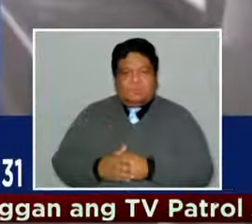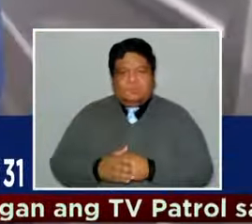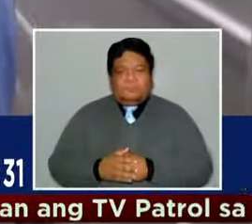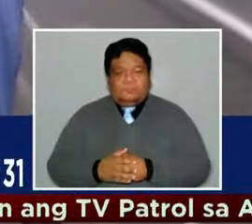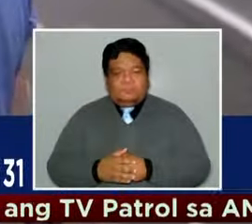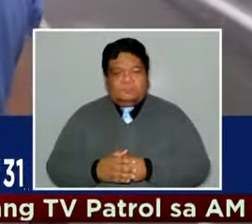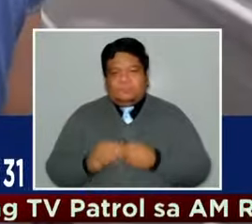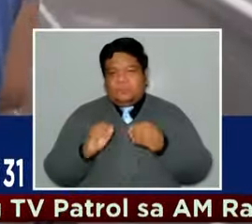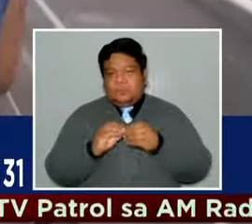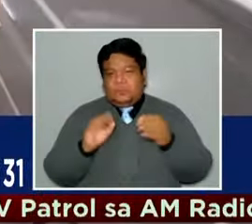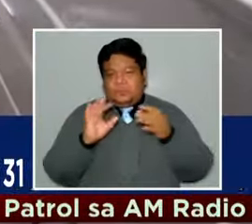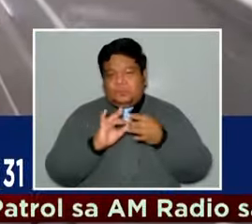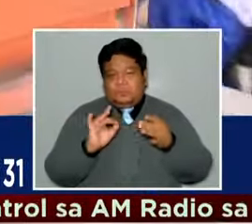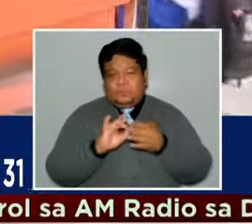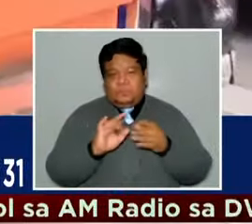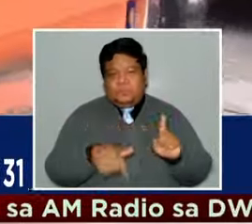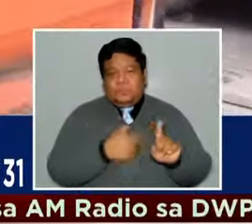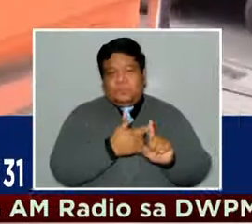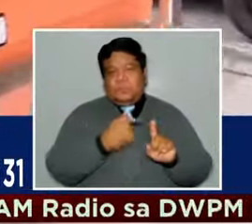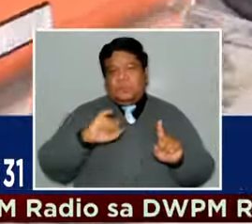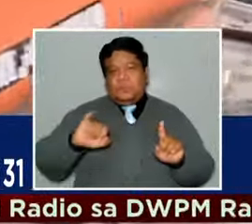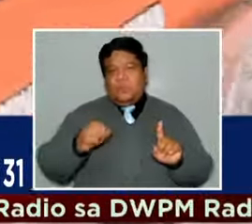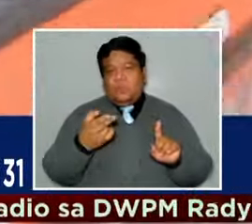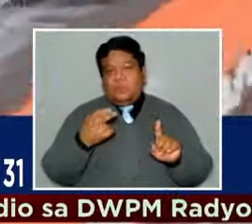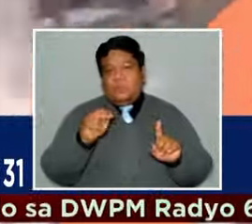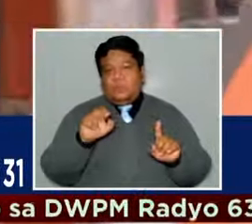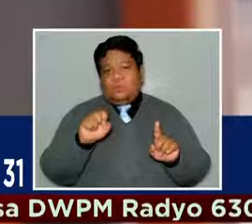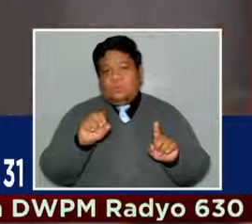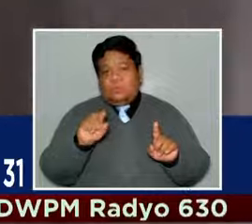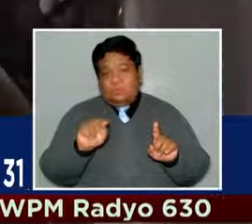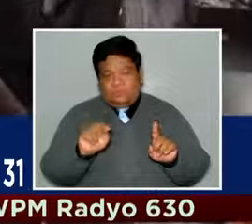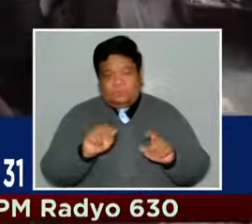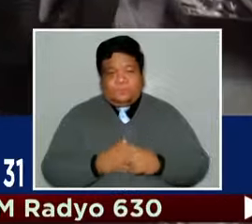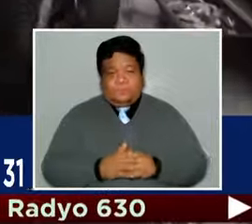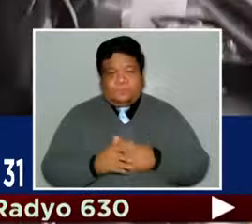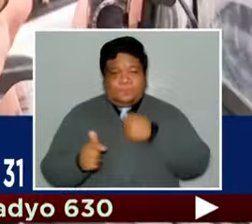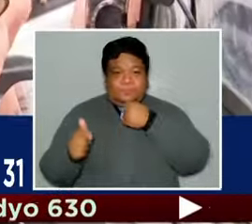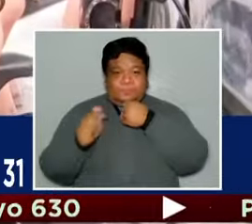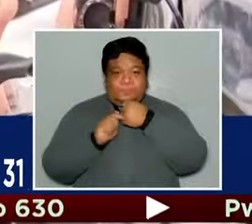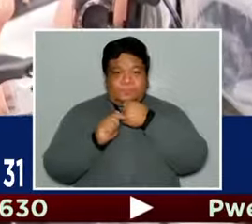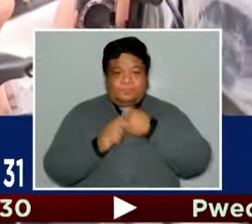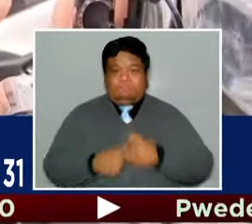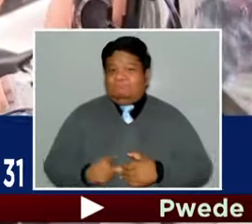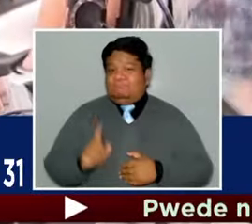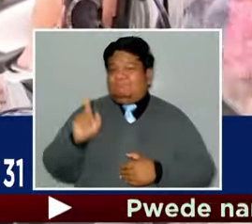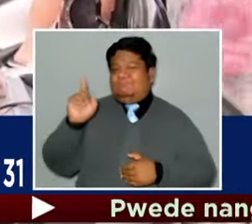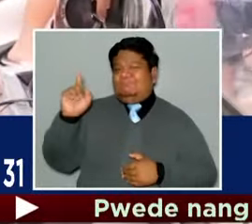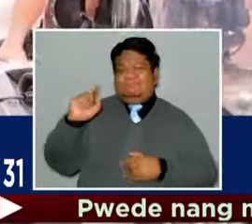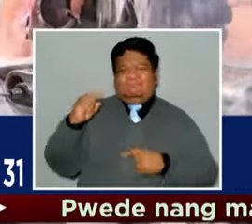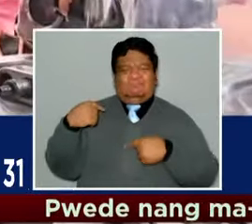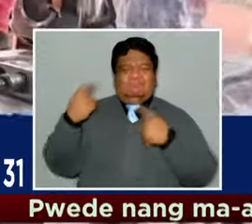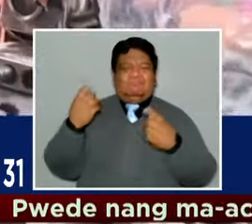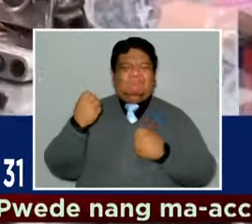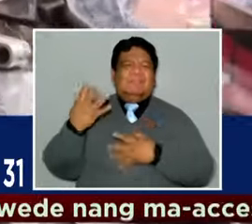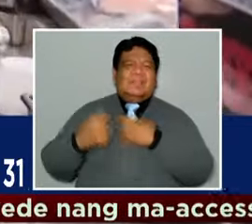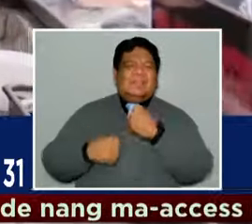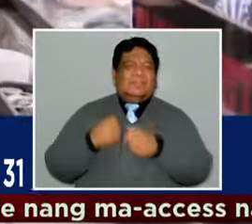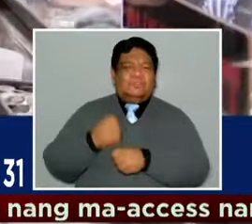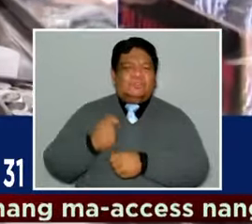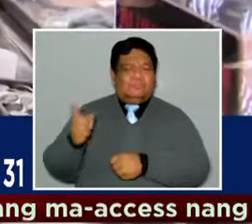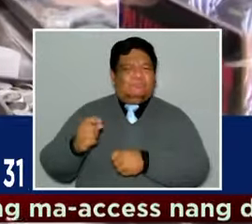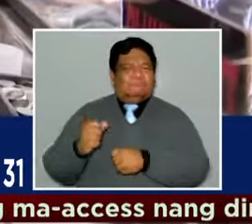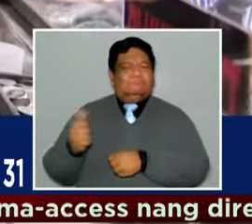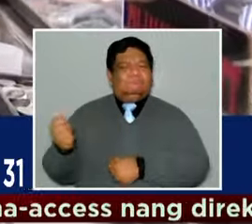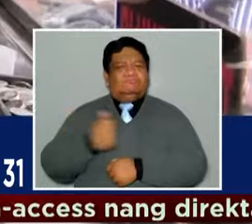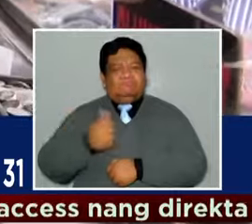8 taon nang namamasada ng jeep si Ferdinand na biyaheng Blumentritt, Novaliches. Hindi sumapi sa anumang kooperatiba ang kanyang operator,